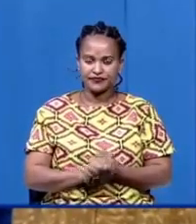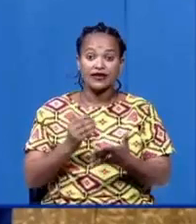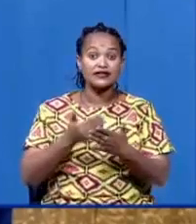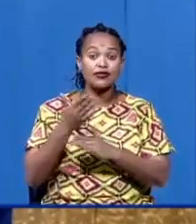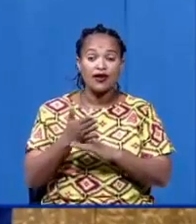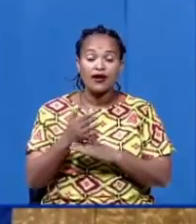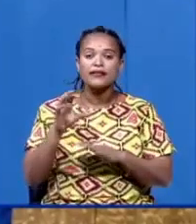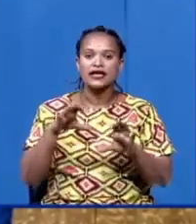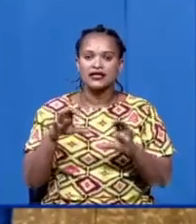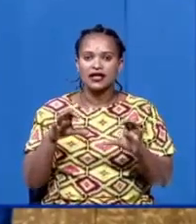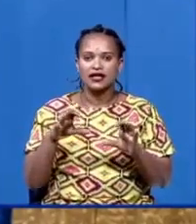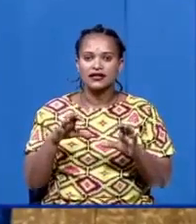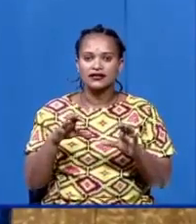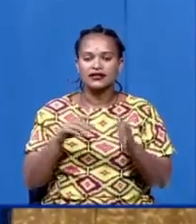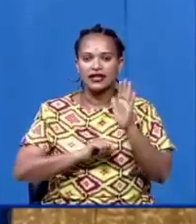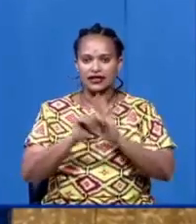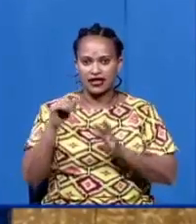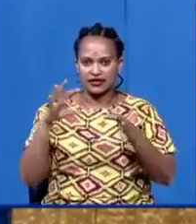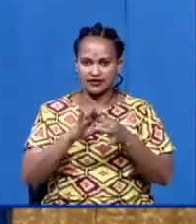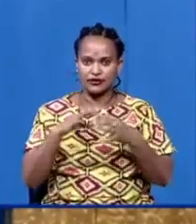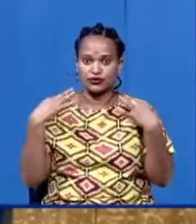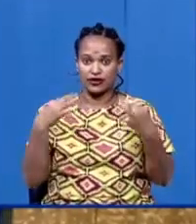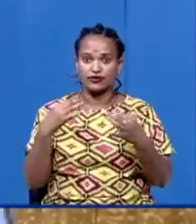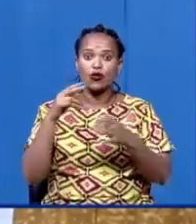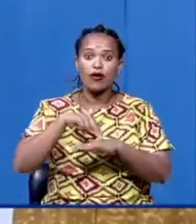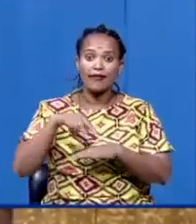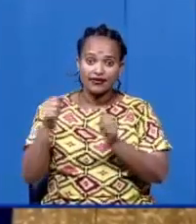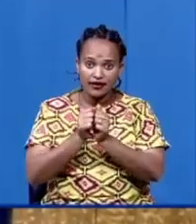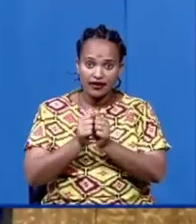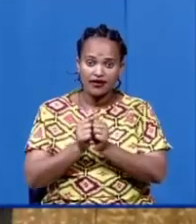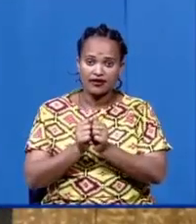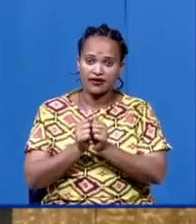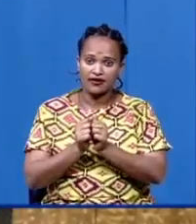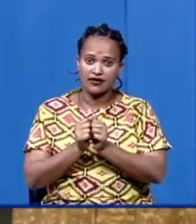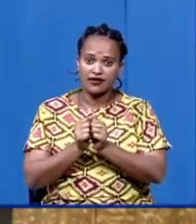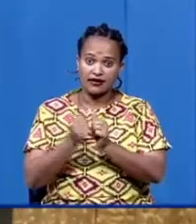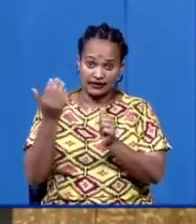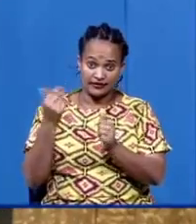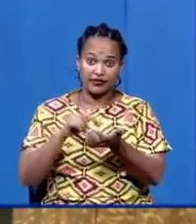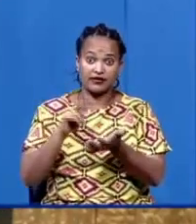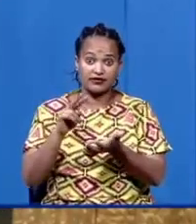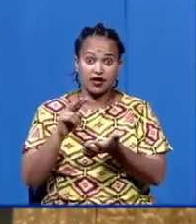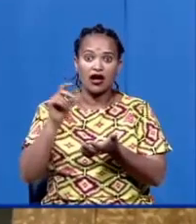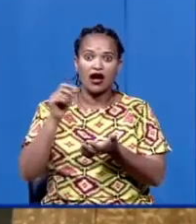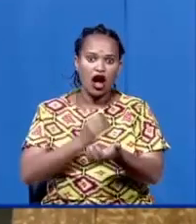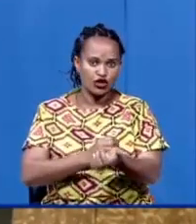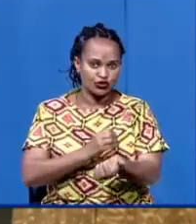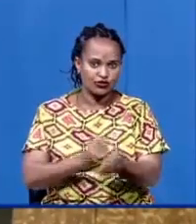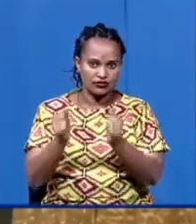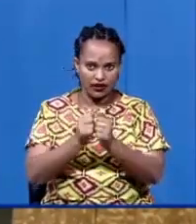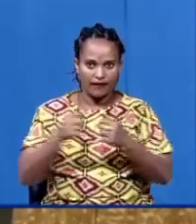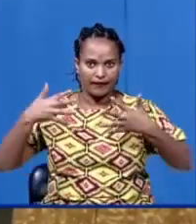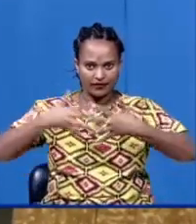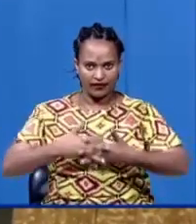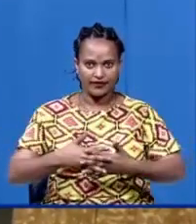ከዚህ በኋላ እንግዲህ የምናደርገው ከትግራይ የሲቪል ሶሳይቲ ተቋማት ጋር ቅድም እንደተነሳው ከአክሶትም ጋር